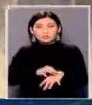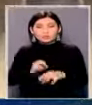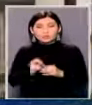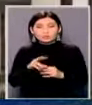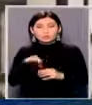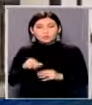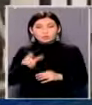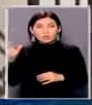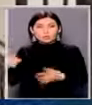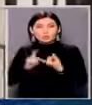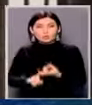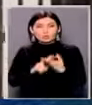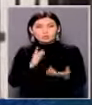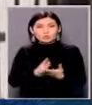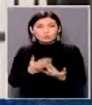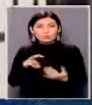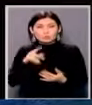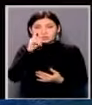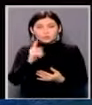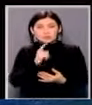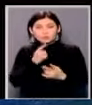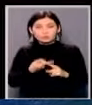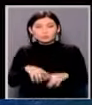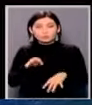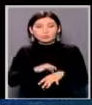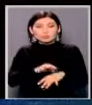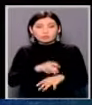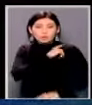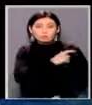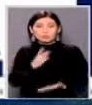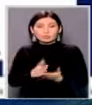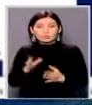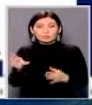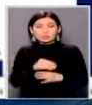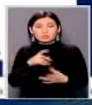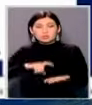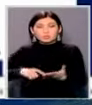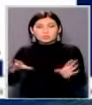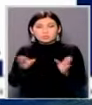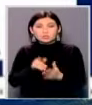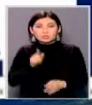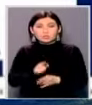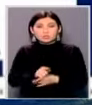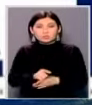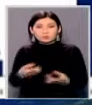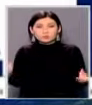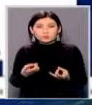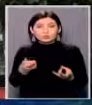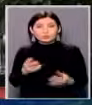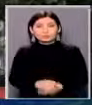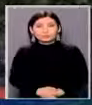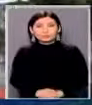миллионға жуық адам жұқтырыпты. Наурыз айында елде індет қайта күшейіп, кей штаттар шектеулерді қатаңдатуға